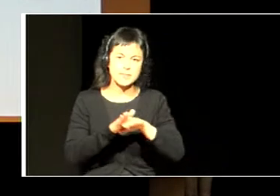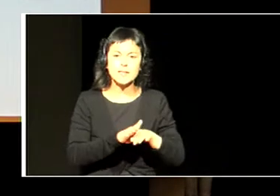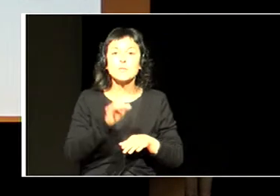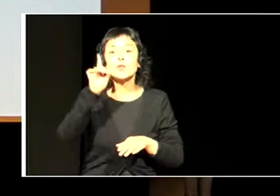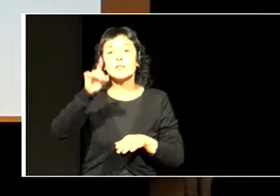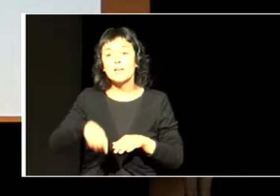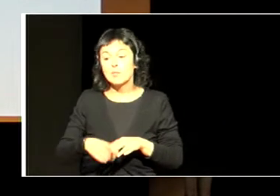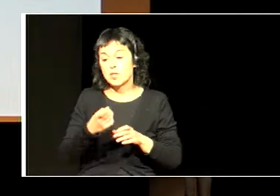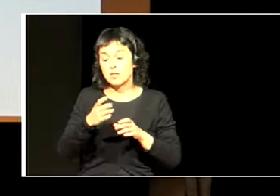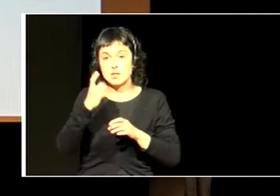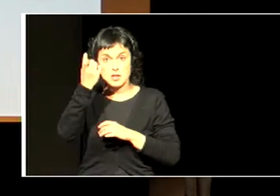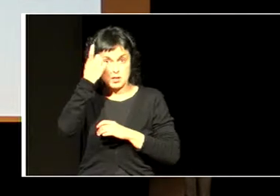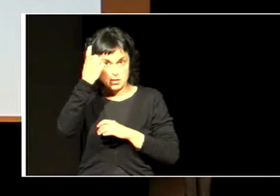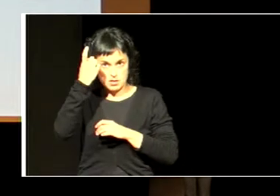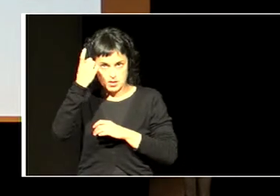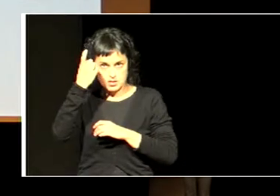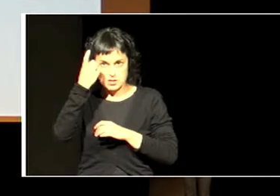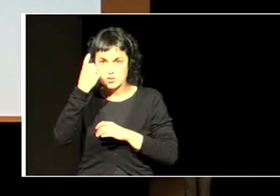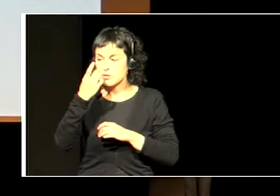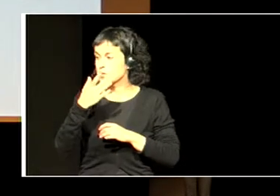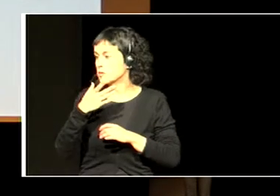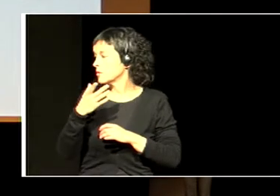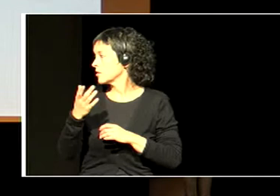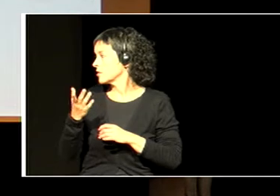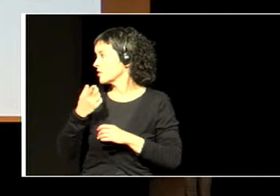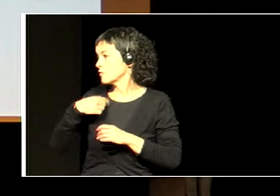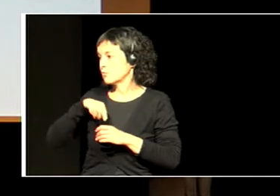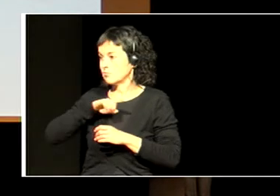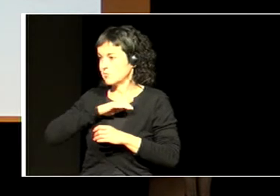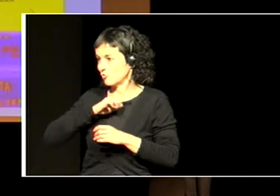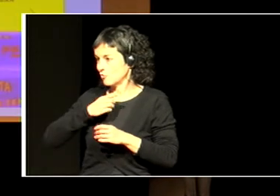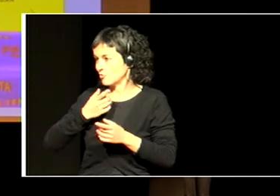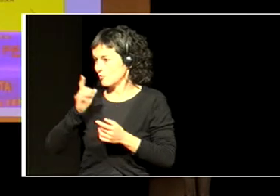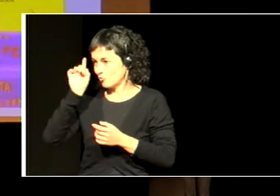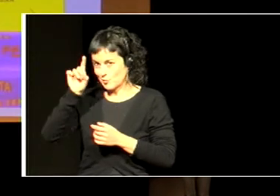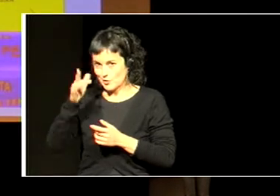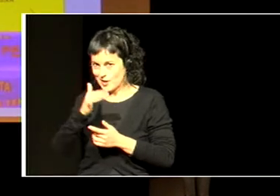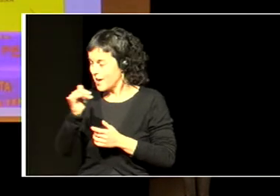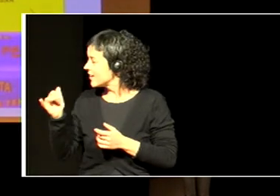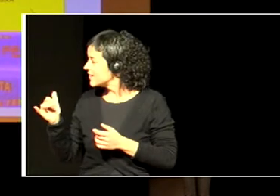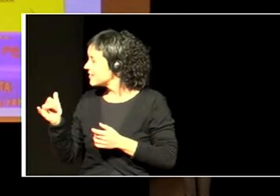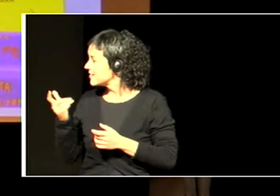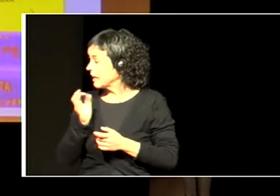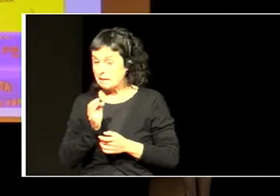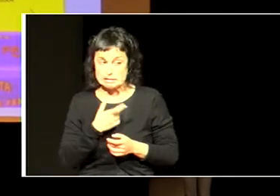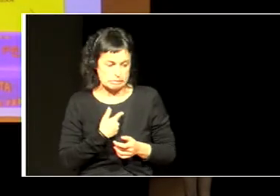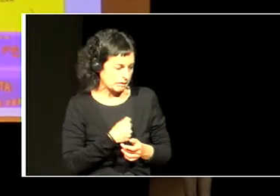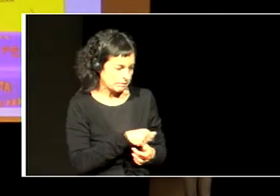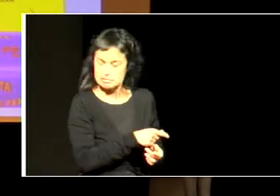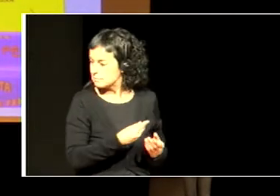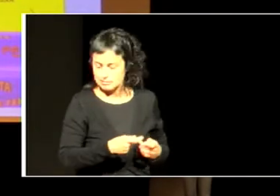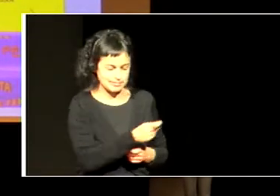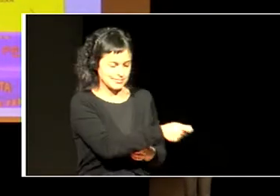ikaslekin, guk diot irakasleok, hemen daude gure irakasleak, bai, egia da, tori, Marisa, zuzetxat.